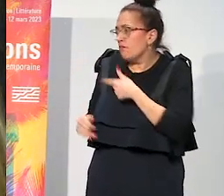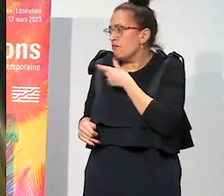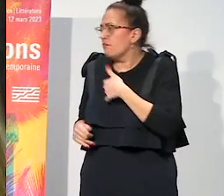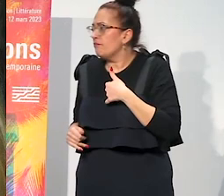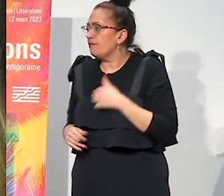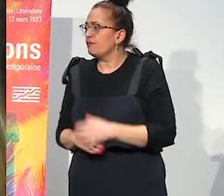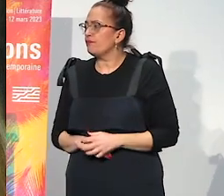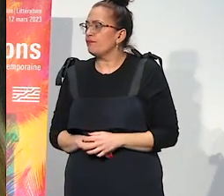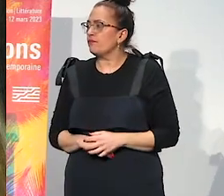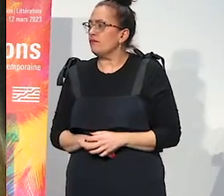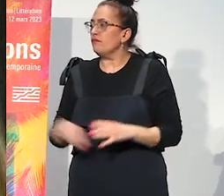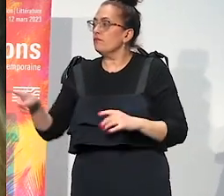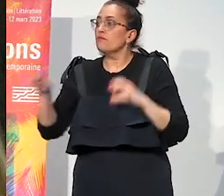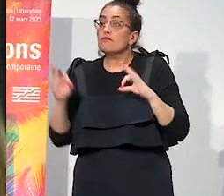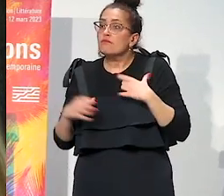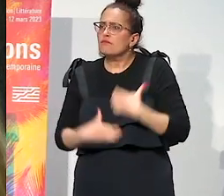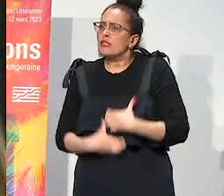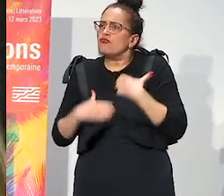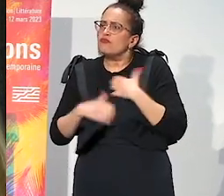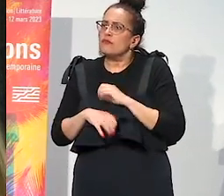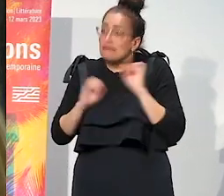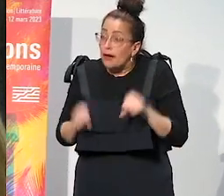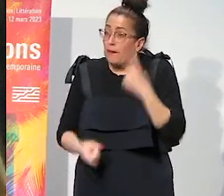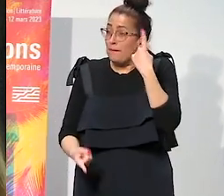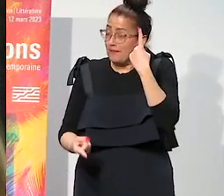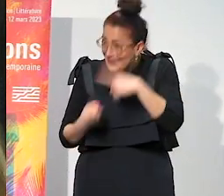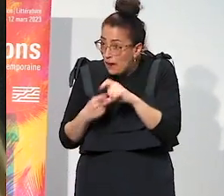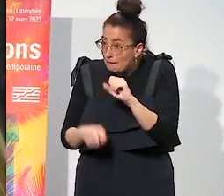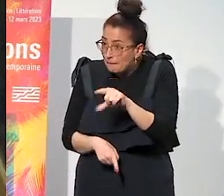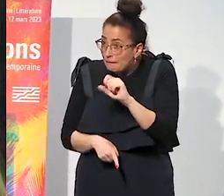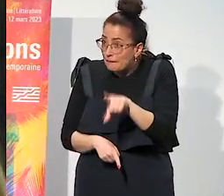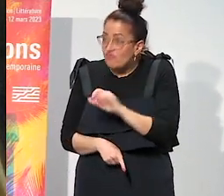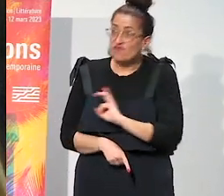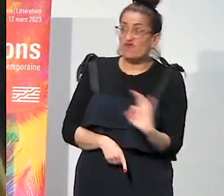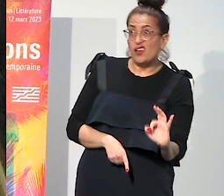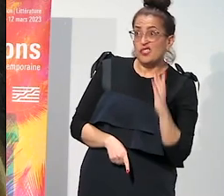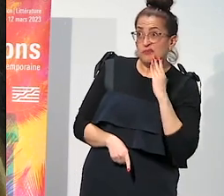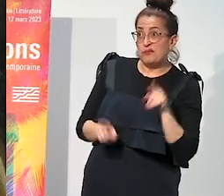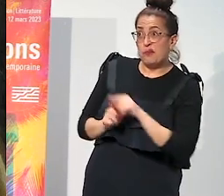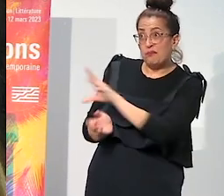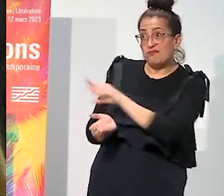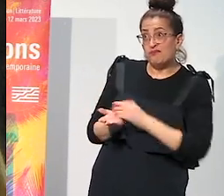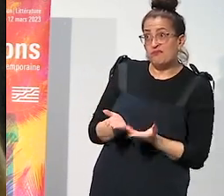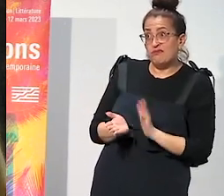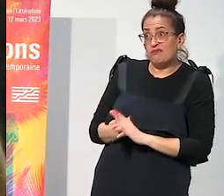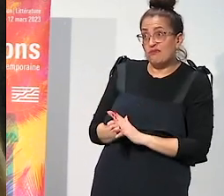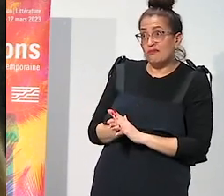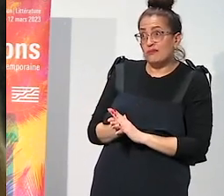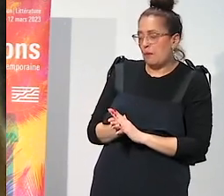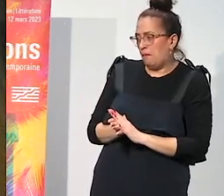C'est vrai que j'étais un peu choquée de savoir qu'il y avait une comédie musicale. Et je me suis demandé si on était capable, nous, de l'imaginer même. Oui.